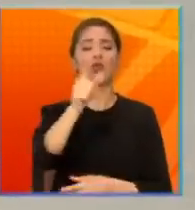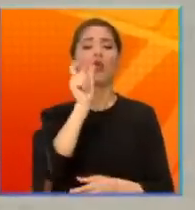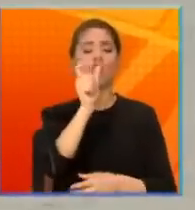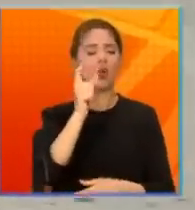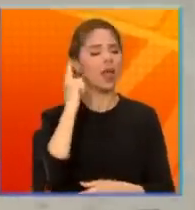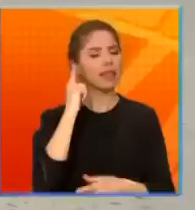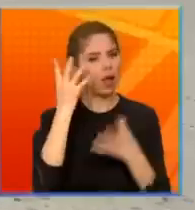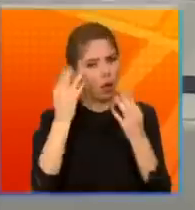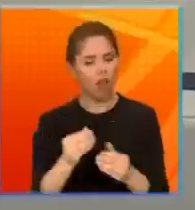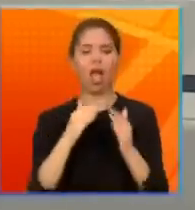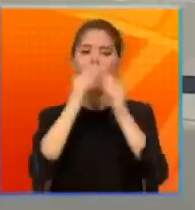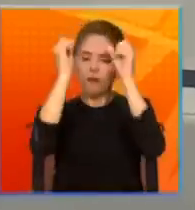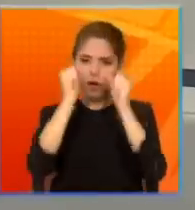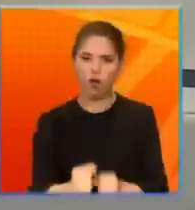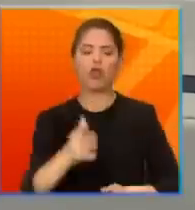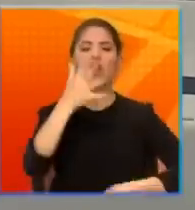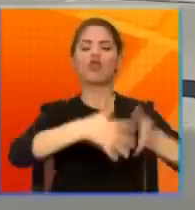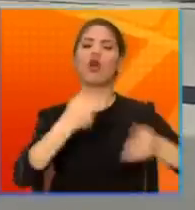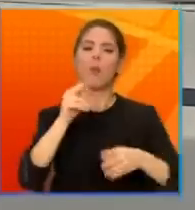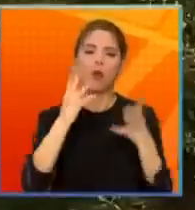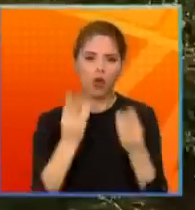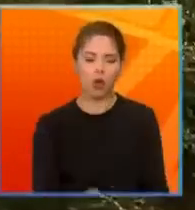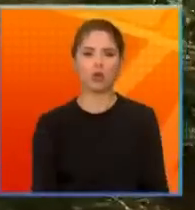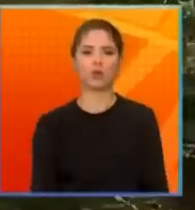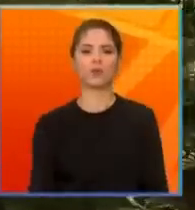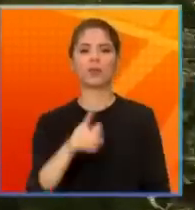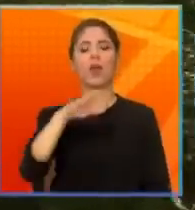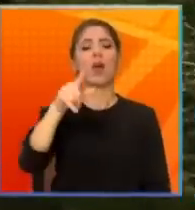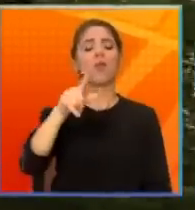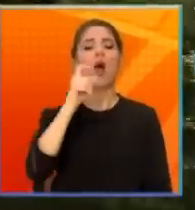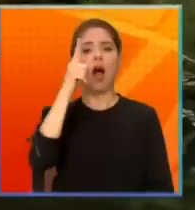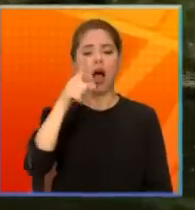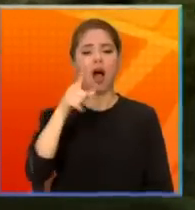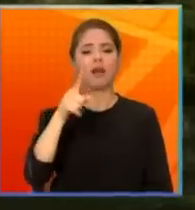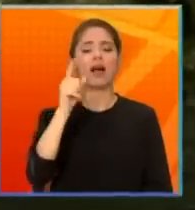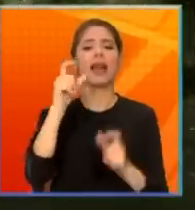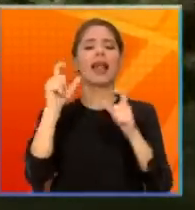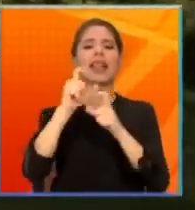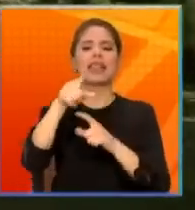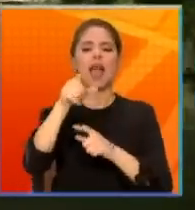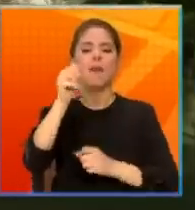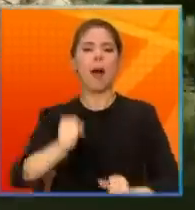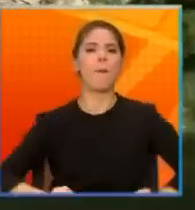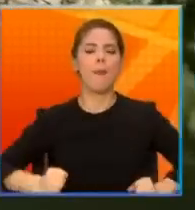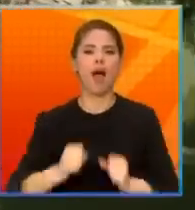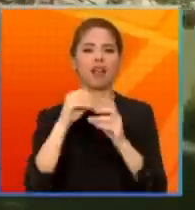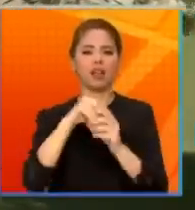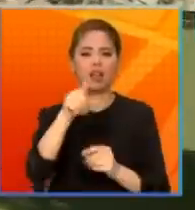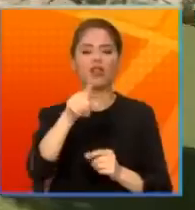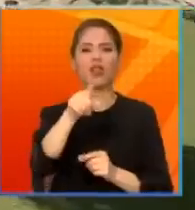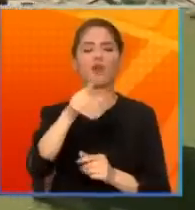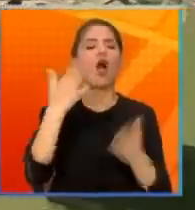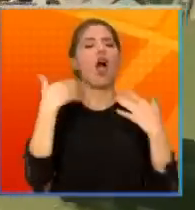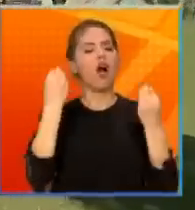dikkate alanlar eve kapandı. Sokaklar tenhalaştı. Başkentin gözde mekanlarından Seymenler Parkı'nda da durum farklı değil. Hava